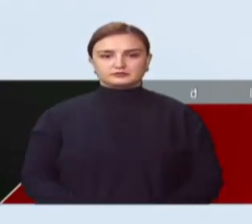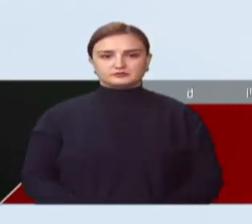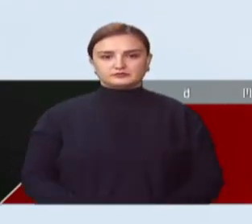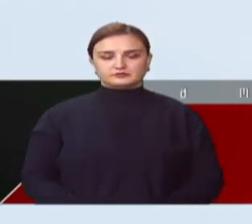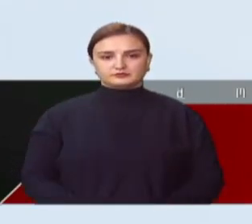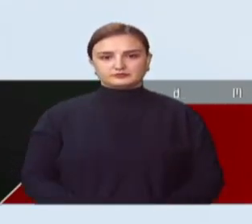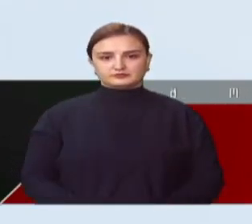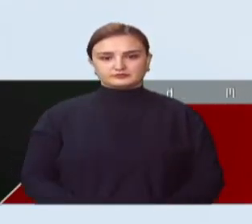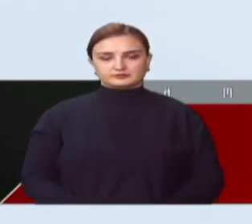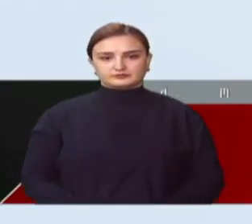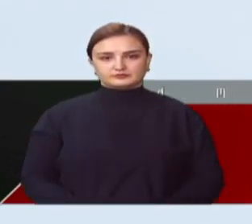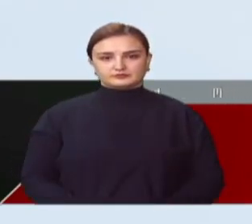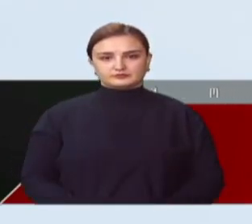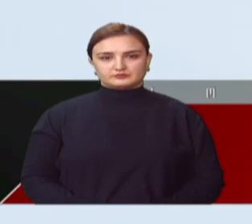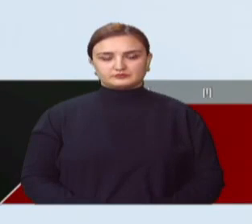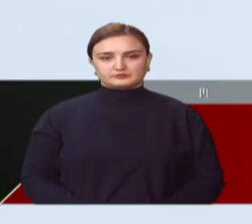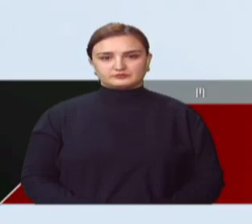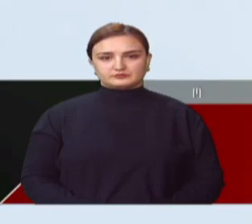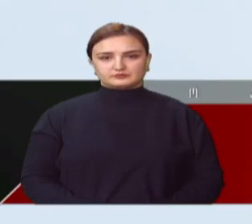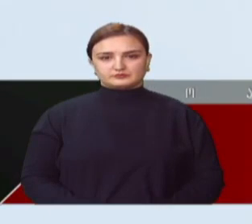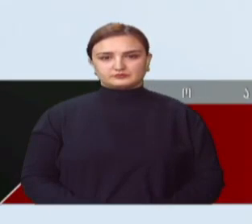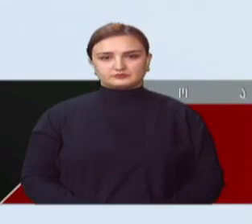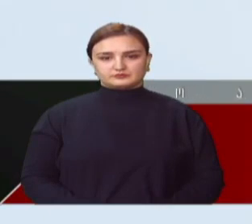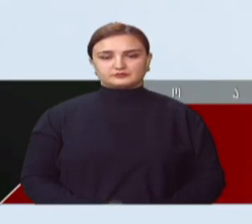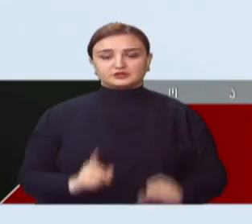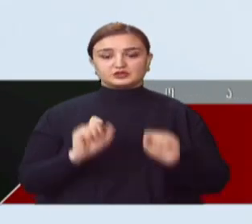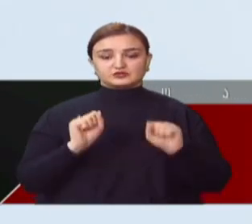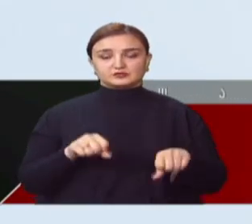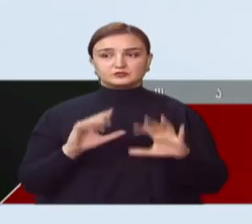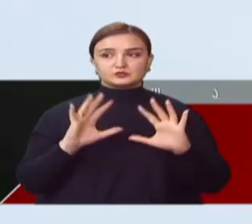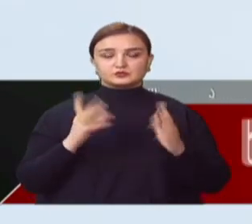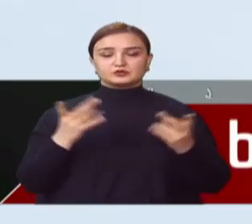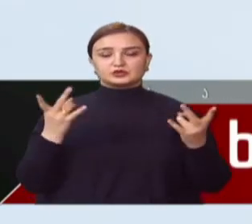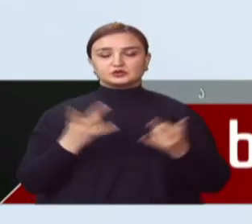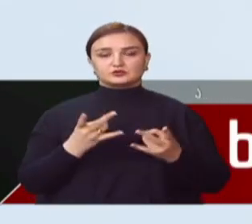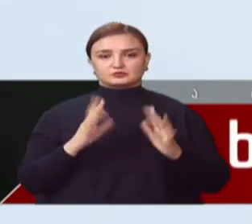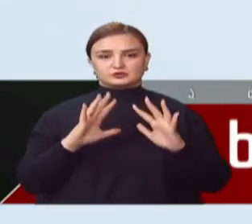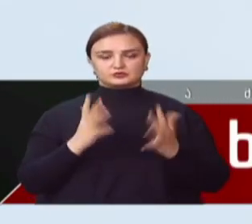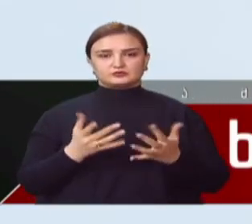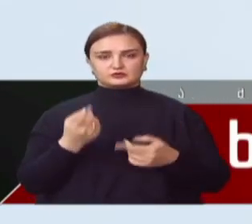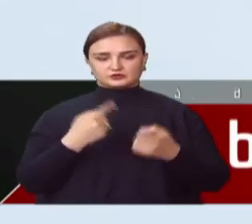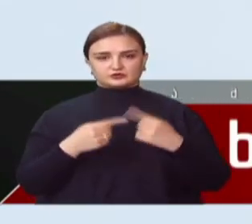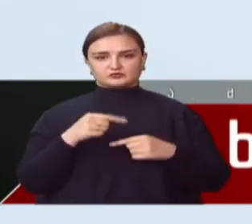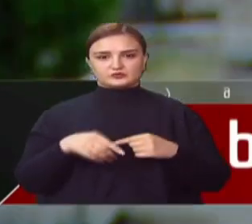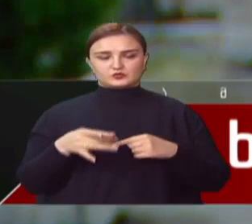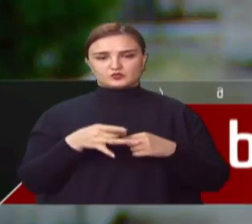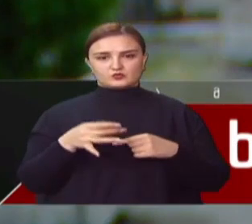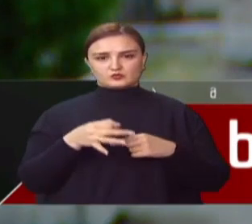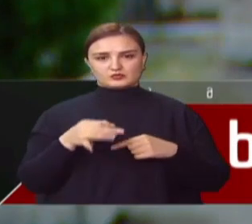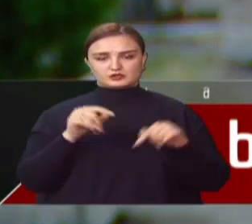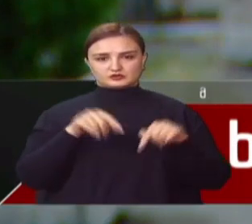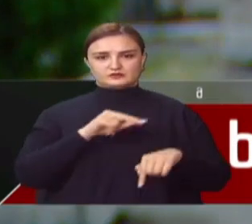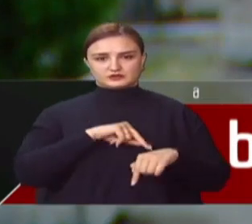შეეხება მარაგნაწილებს, შემოზიდული გვაქვს ყველა სახის მარაგნაწილები, საჭიროების შემთხვევაში გაგვაქვს უნებზე და ვიყენებთ.